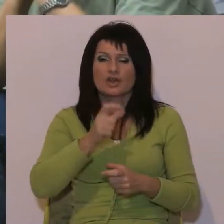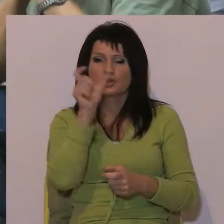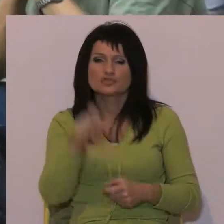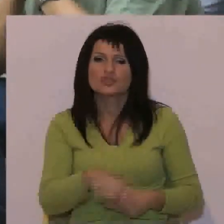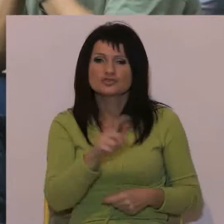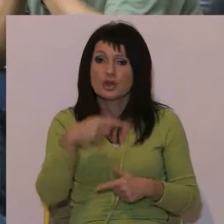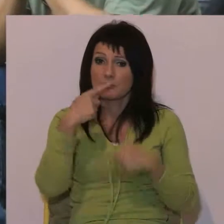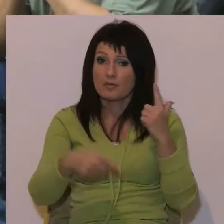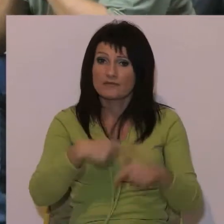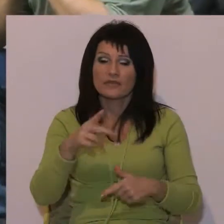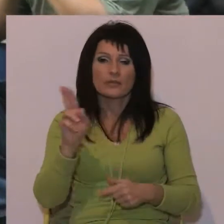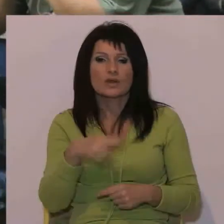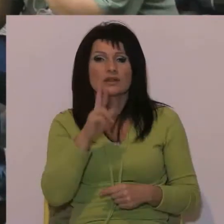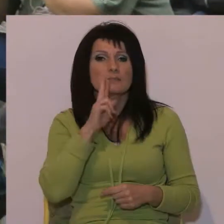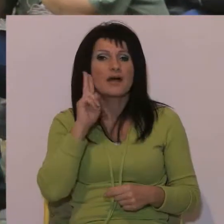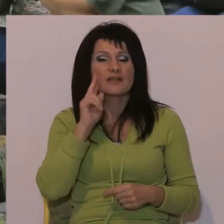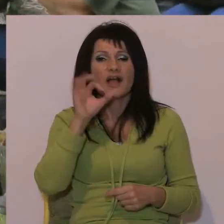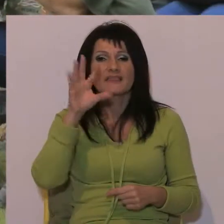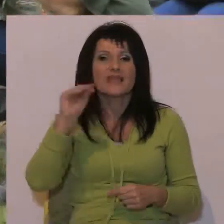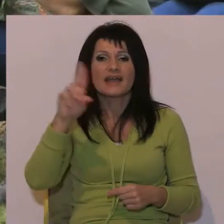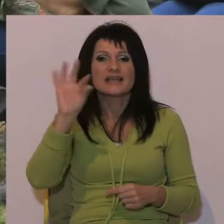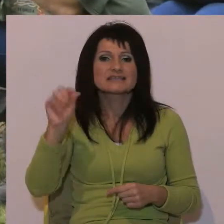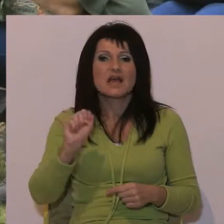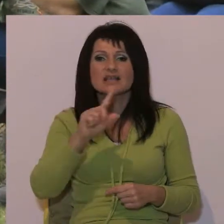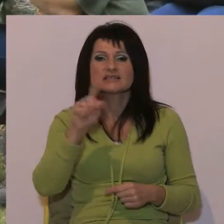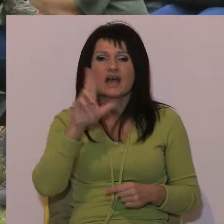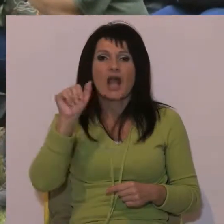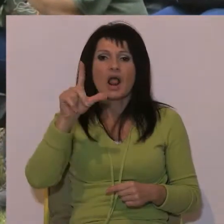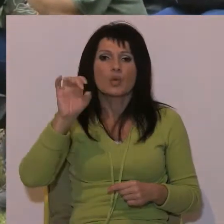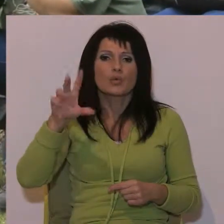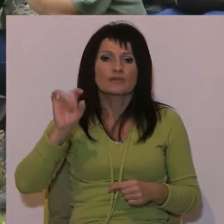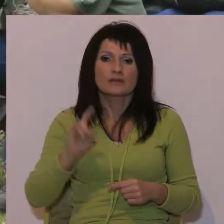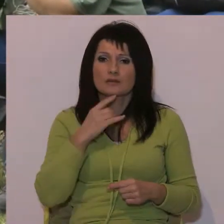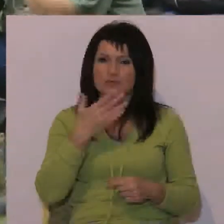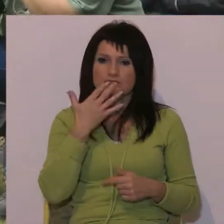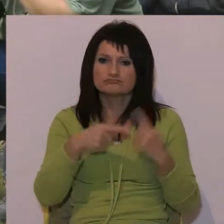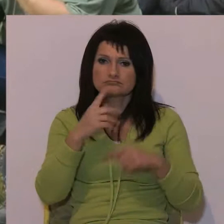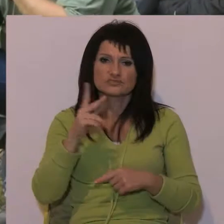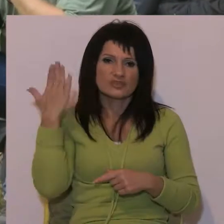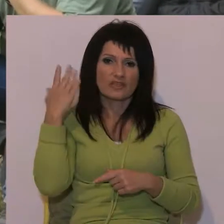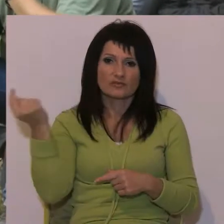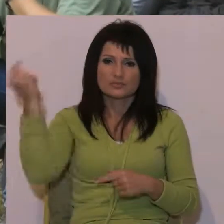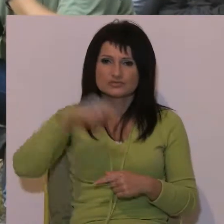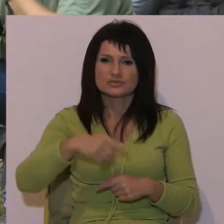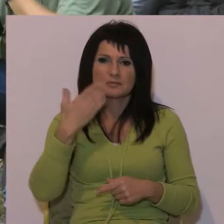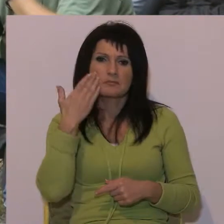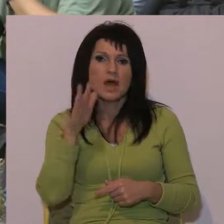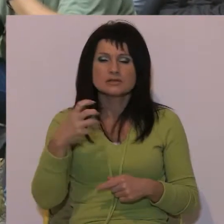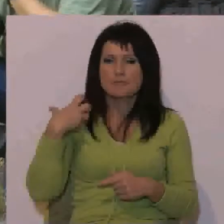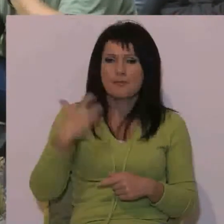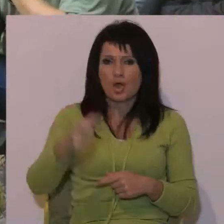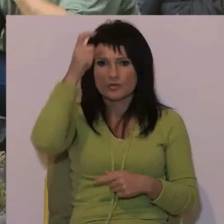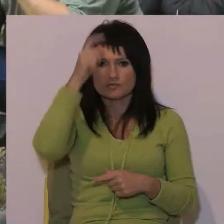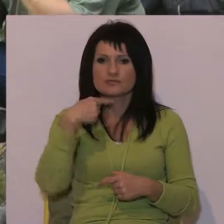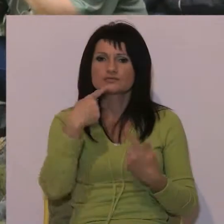Opowiadała kiedyś matka Teresa z Kalkuty takie słowa. Niedawno przyszedł do nas pewien bardzo bogaty człowiek i